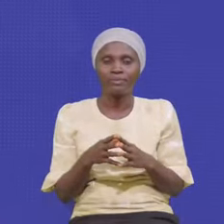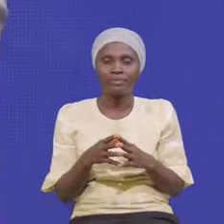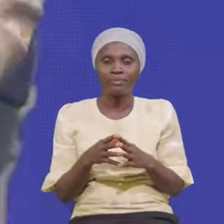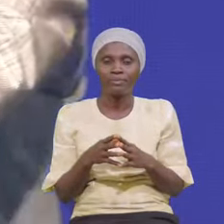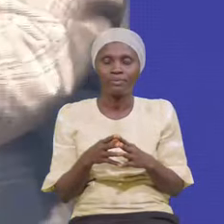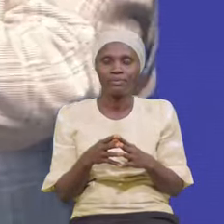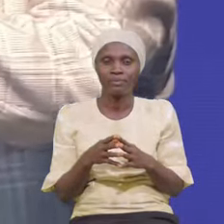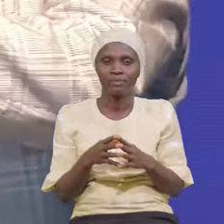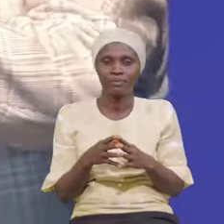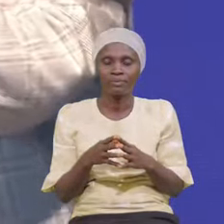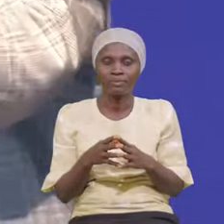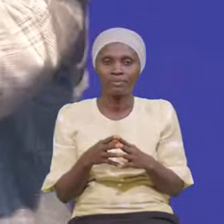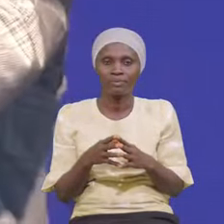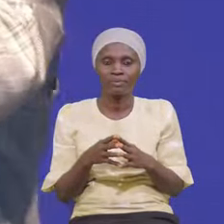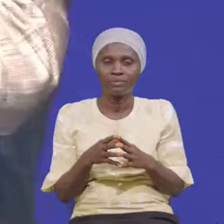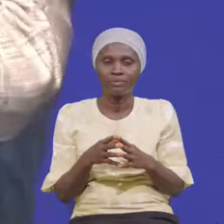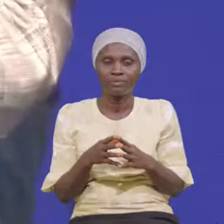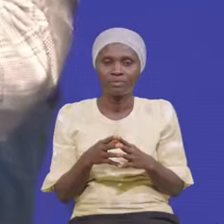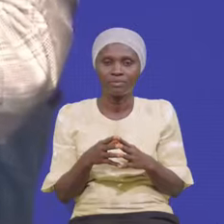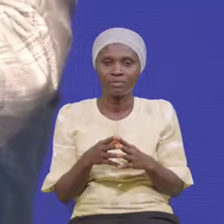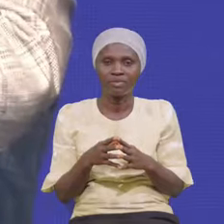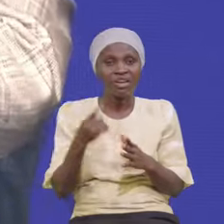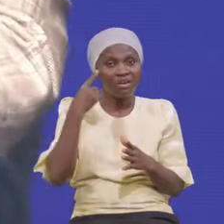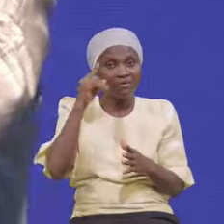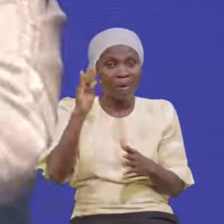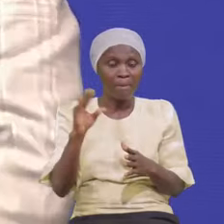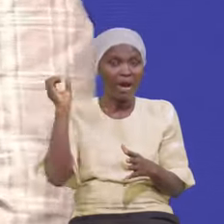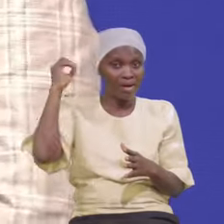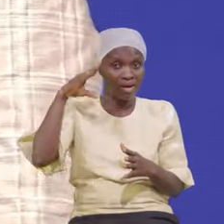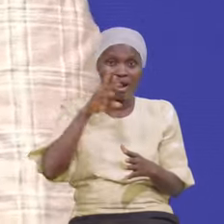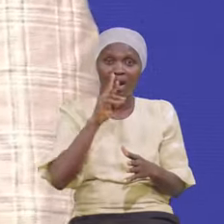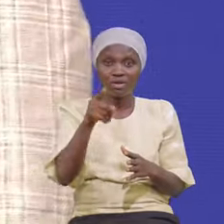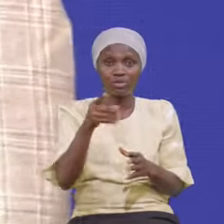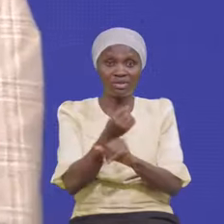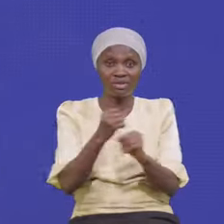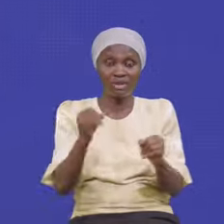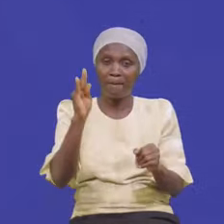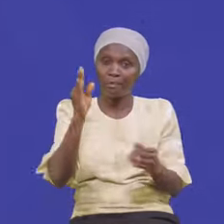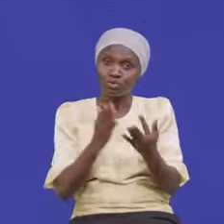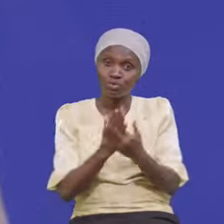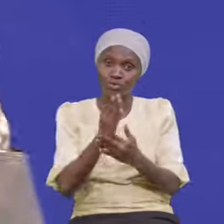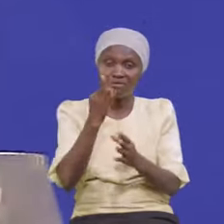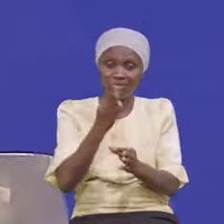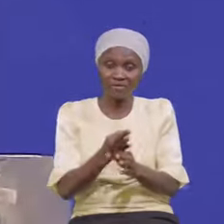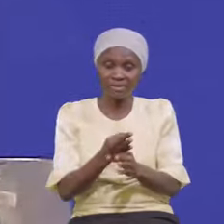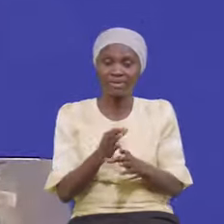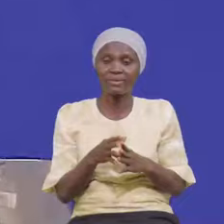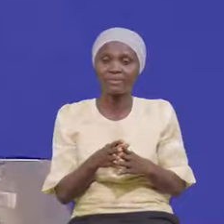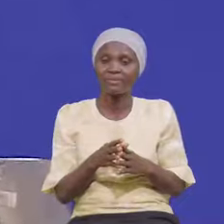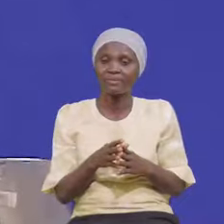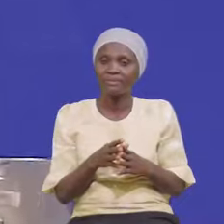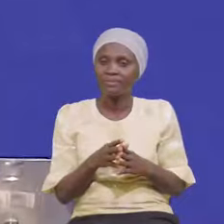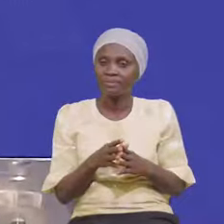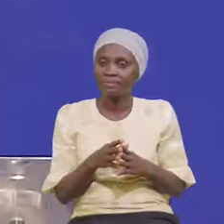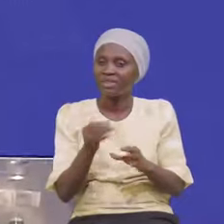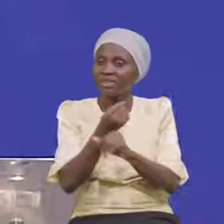రక్షణ నాకు ఇస్తారా అంటే అలా జరగదు. For by grace are you saved through faith. విశ్వాసము ద్వారా కృప చేతనే మీరు